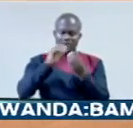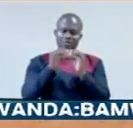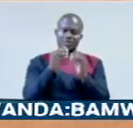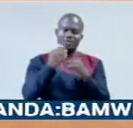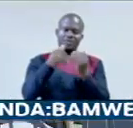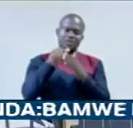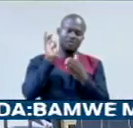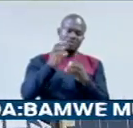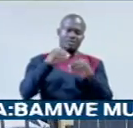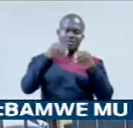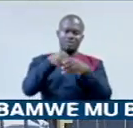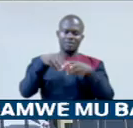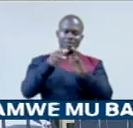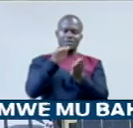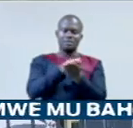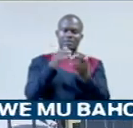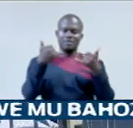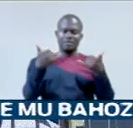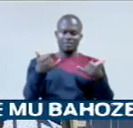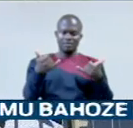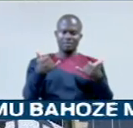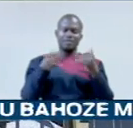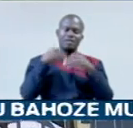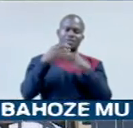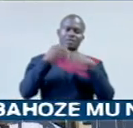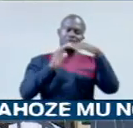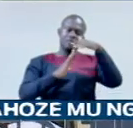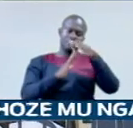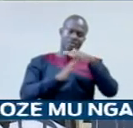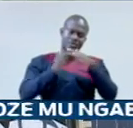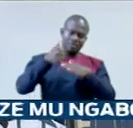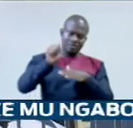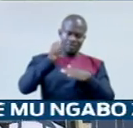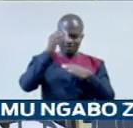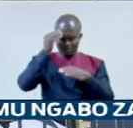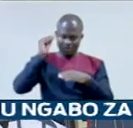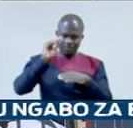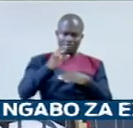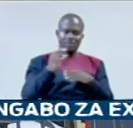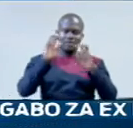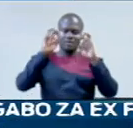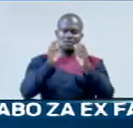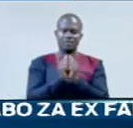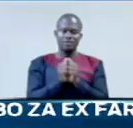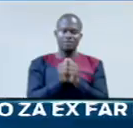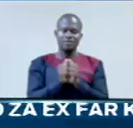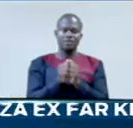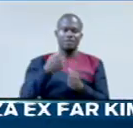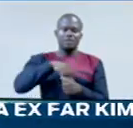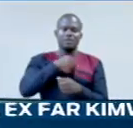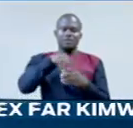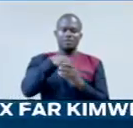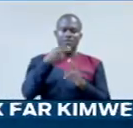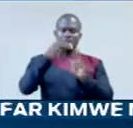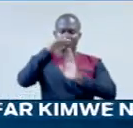w'amafaranga bazahabwa ndetse n'uko banki ihagaze maze ubuyobozi bukuru bwayo buhitamo kuduha ubutumwa bugufi bugira buti twebwe turi kimwe mu bigo biri